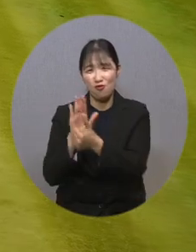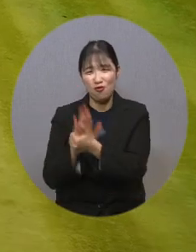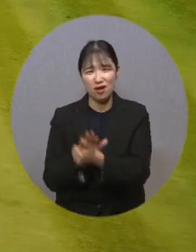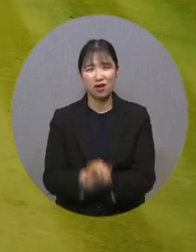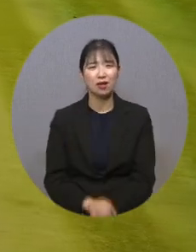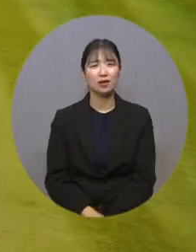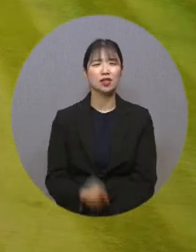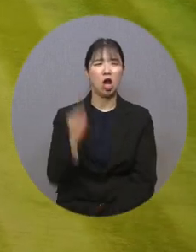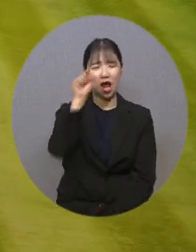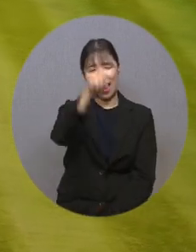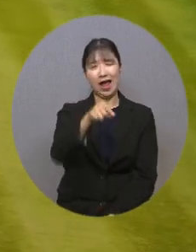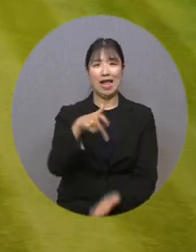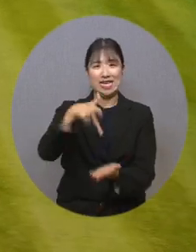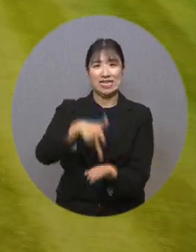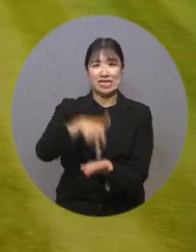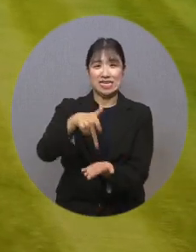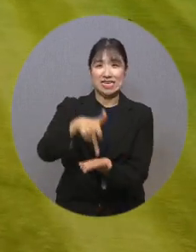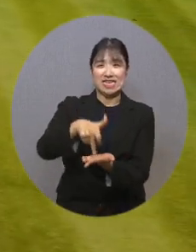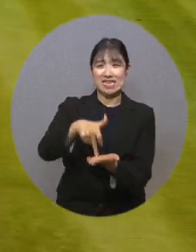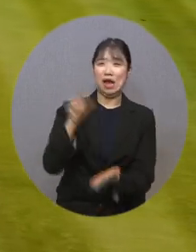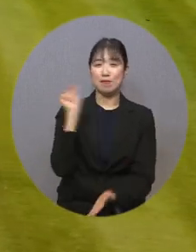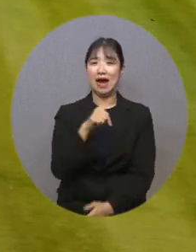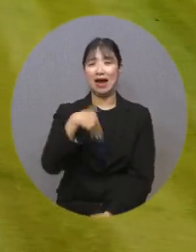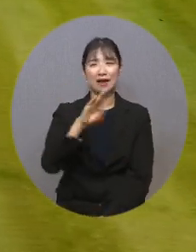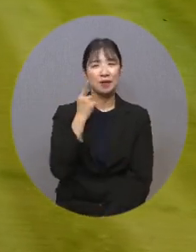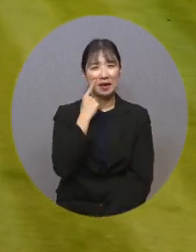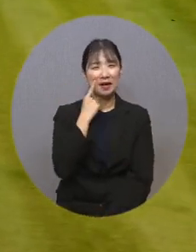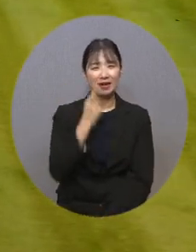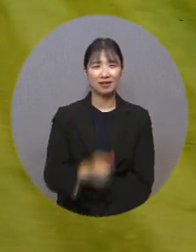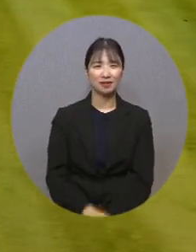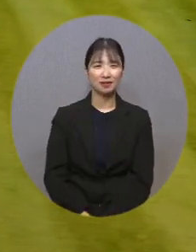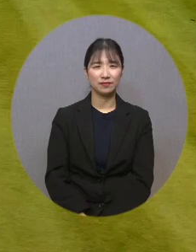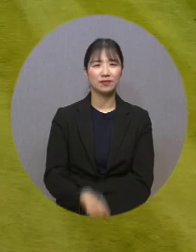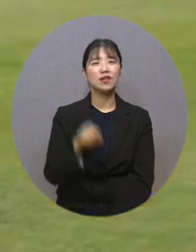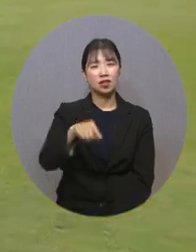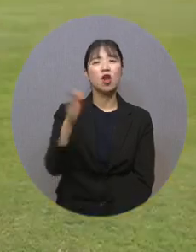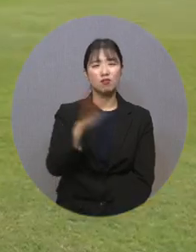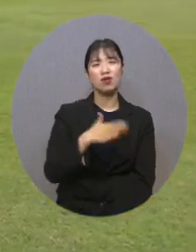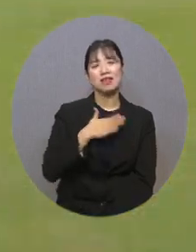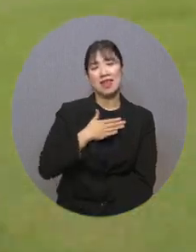깽깽이를 전속력으로 달려가지고. 언니, 여기서부터 제가 할게요.